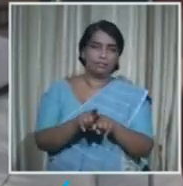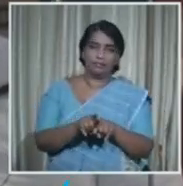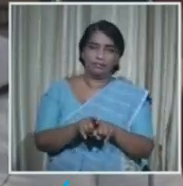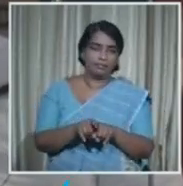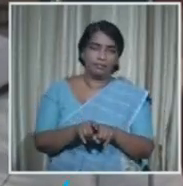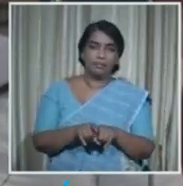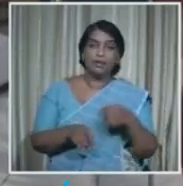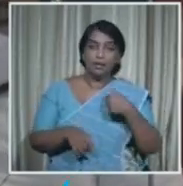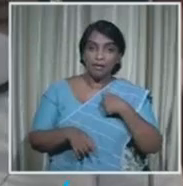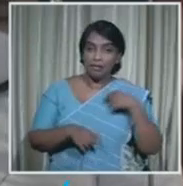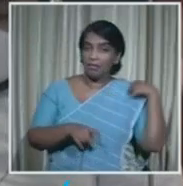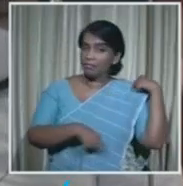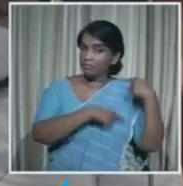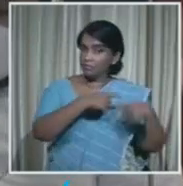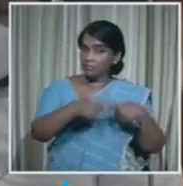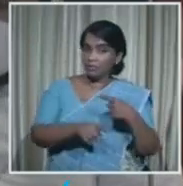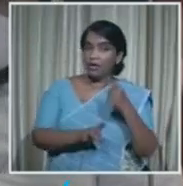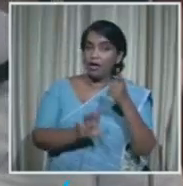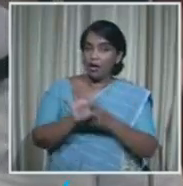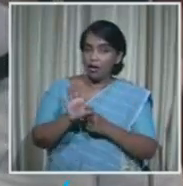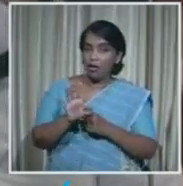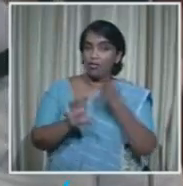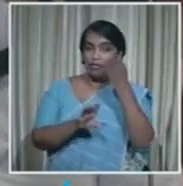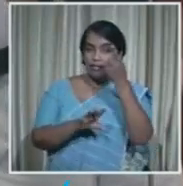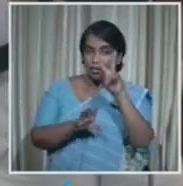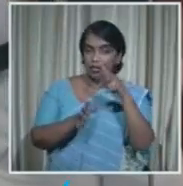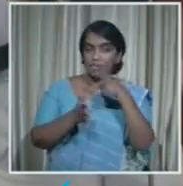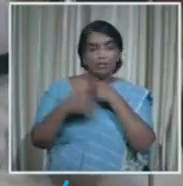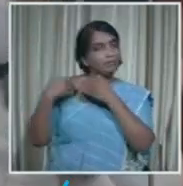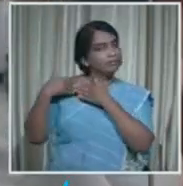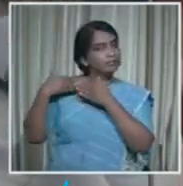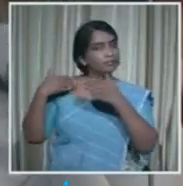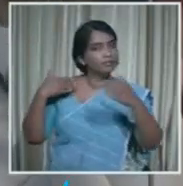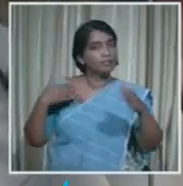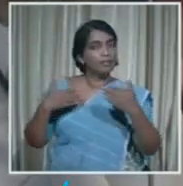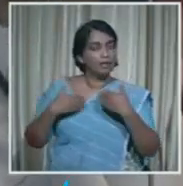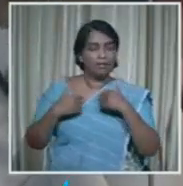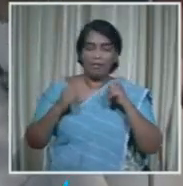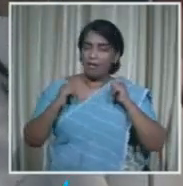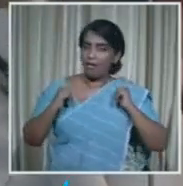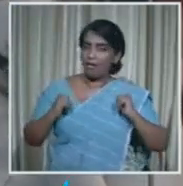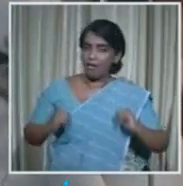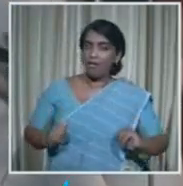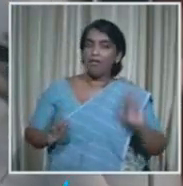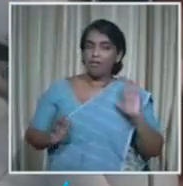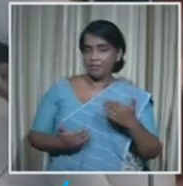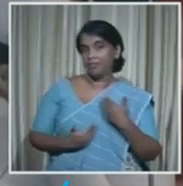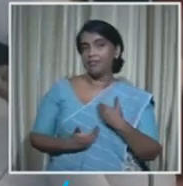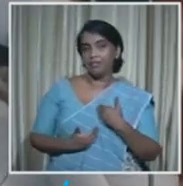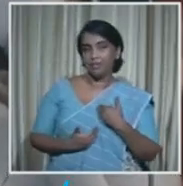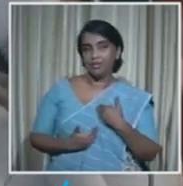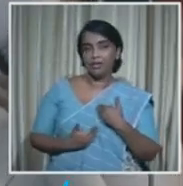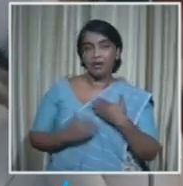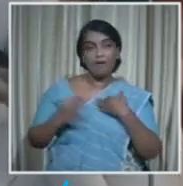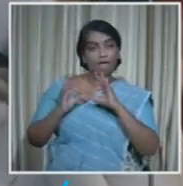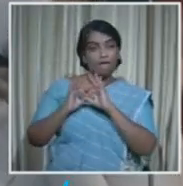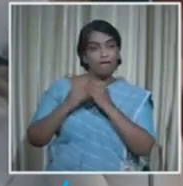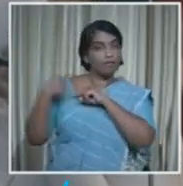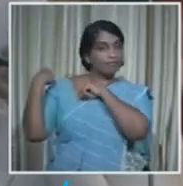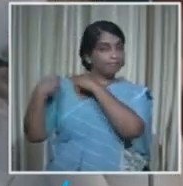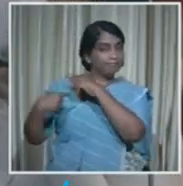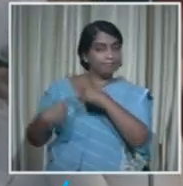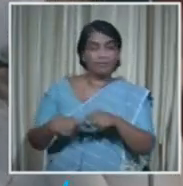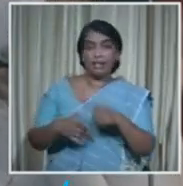මා මේ ආපු දේශපාලන අවුරුදු 12ක කාලය තුල මම ආඩම්බර වෙනවා මගේ පවුල් පරම්පරාවේ කිසිම